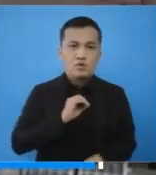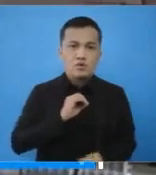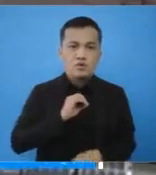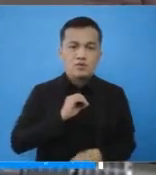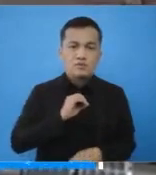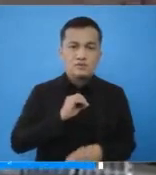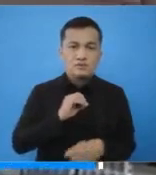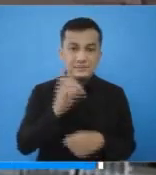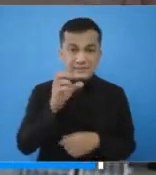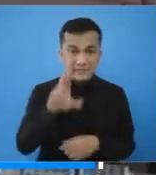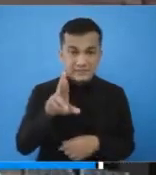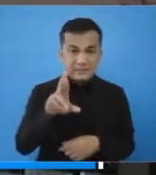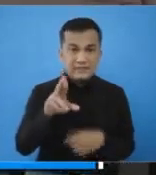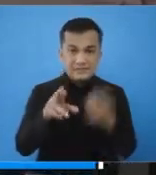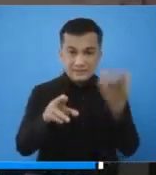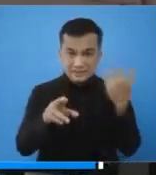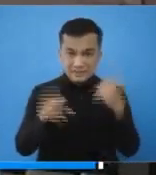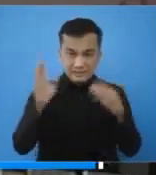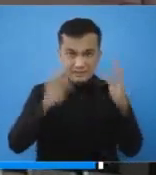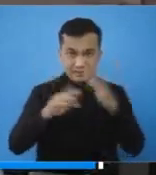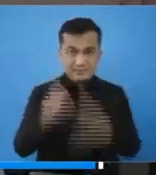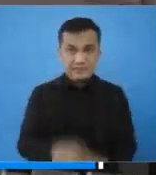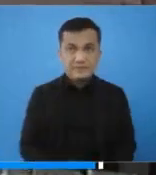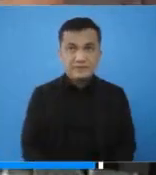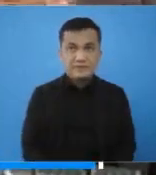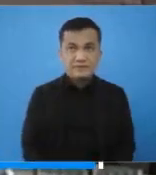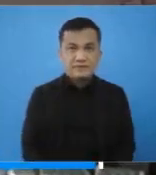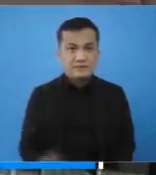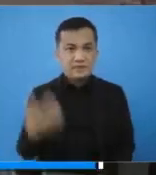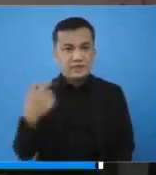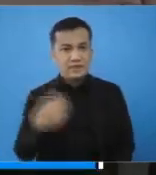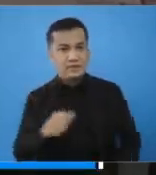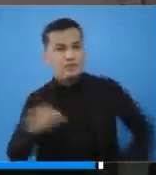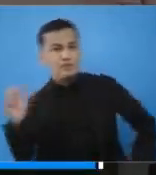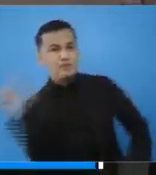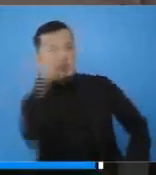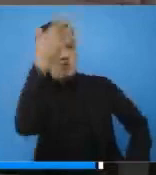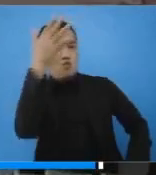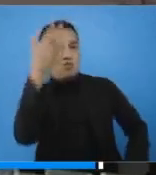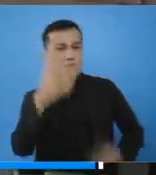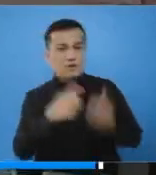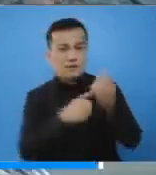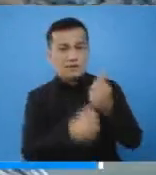O, di ba balot suman? Ngayon, di na. Di plus na, di equals pa.